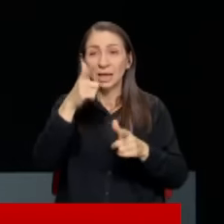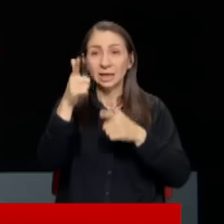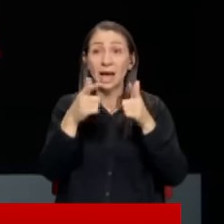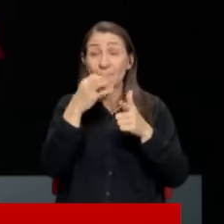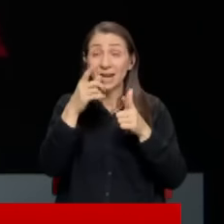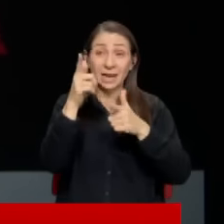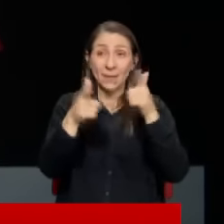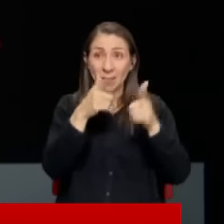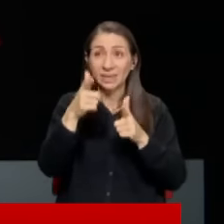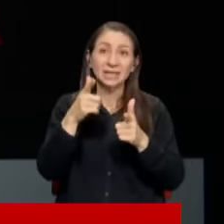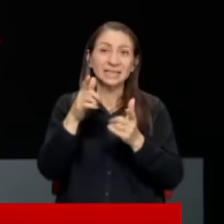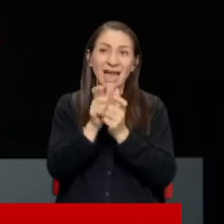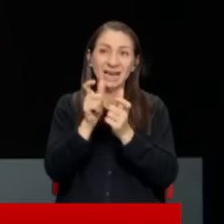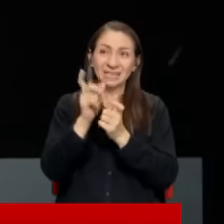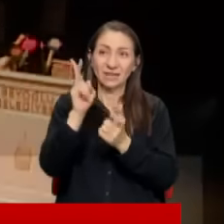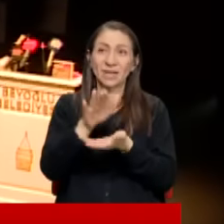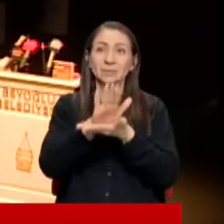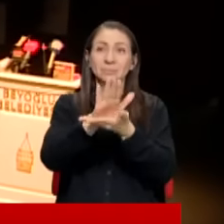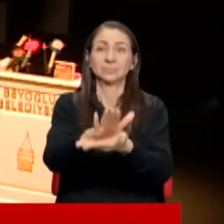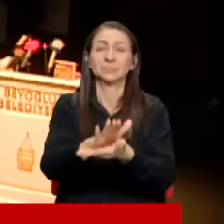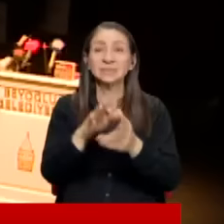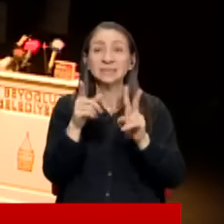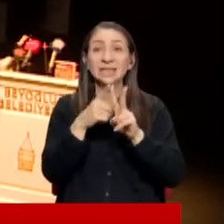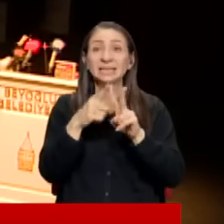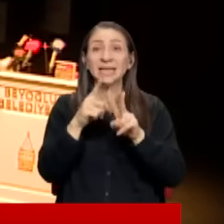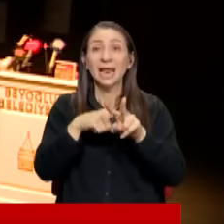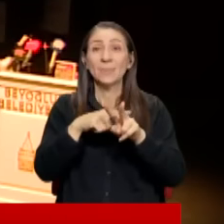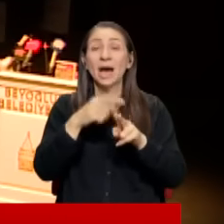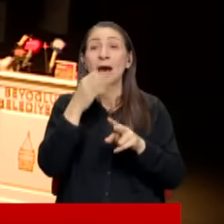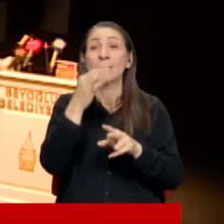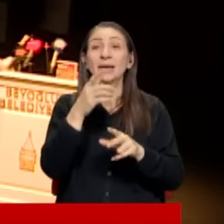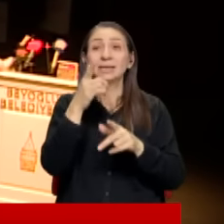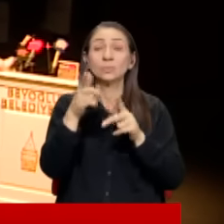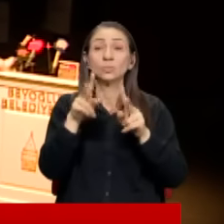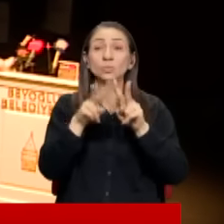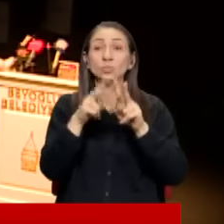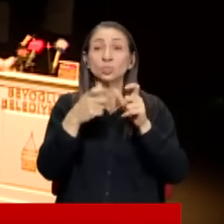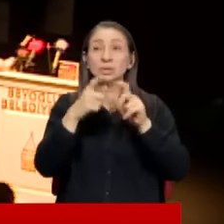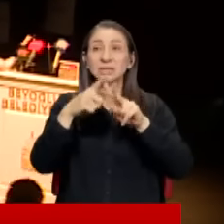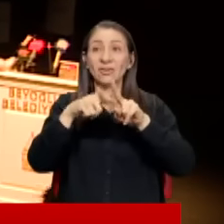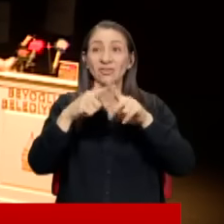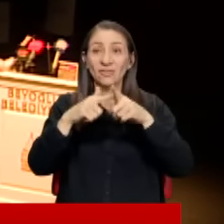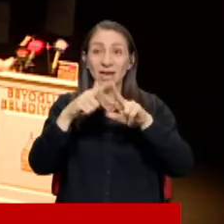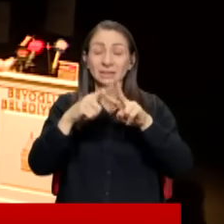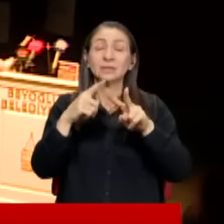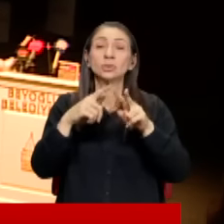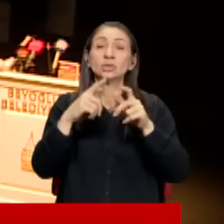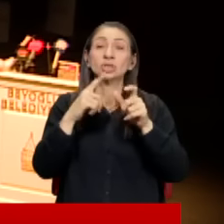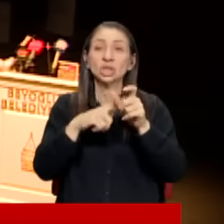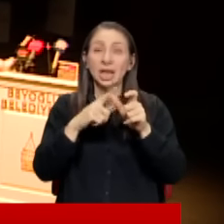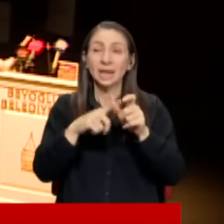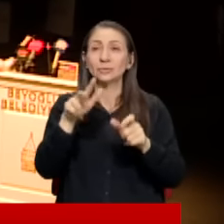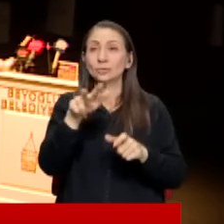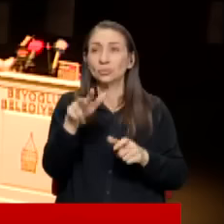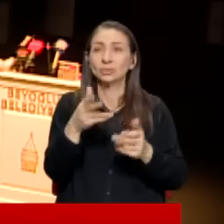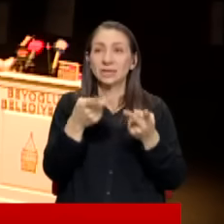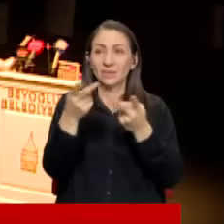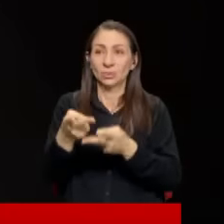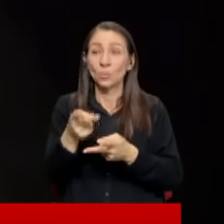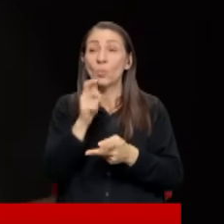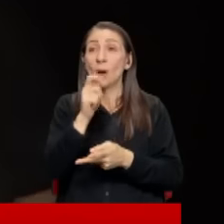Kameramanları Derneği tarafından plaket verildi. Nazlı yere basmaz. Haber kameramanı Mustafa Soybaş, haber kameramanı Çağlar Güner sahneye davet ediyoruz